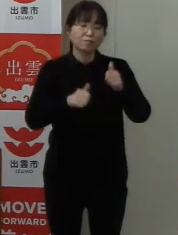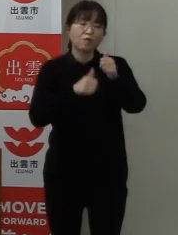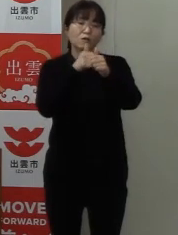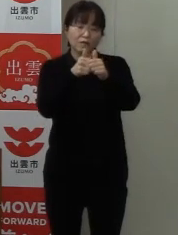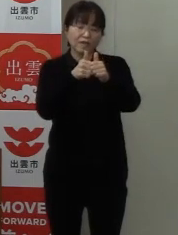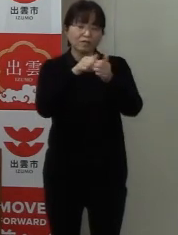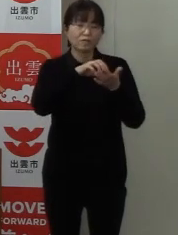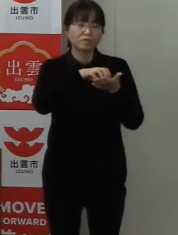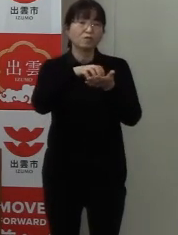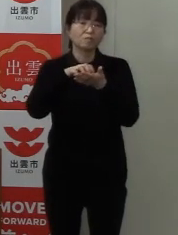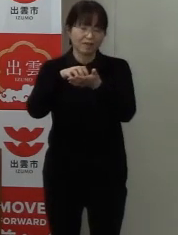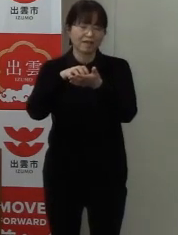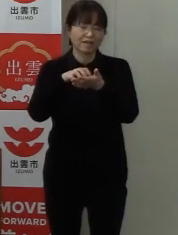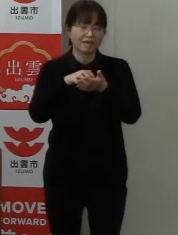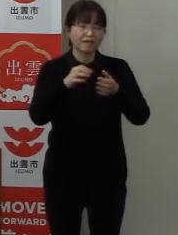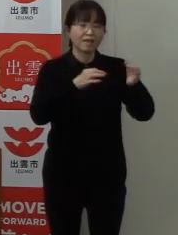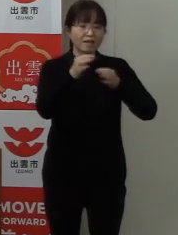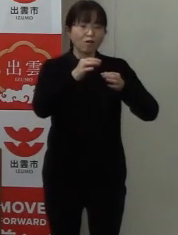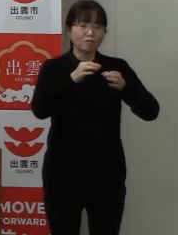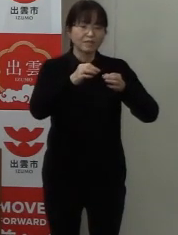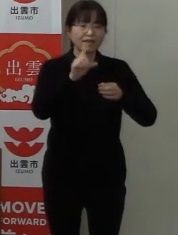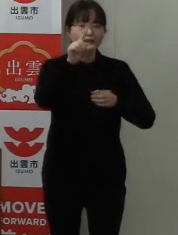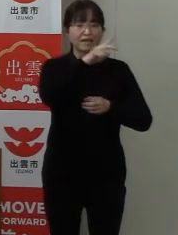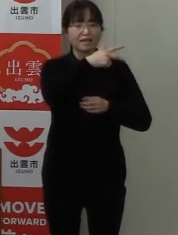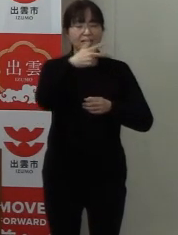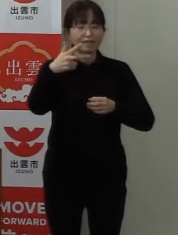またレジ袋販売収益金